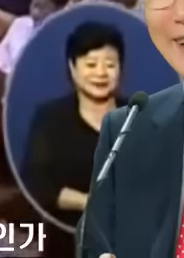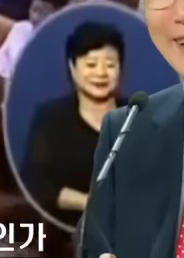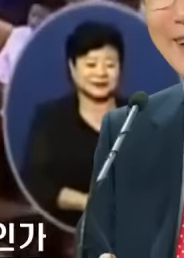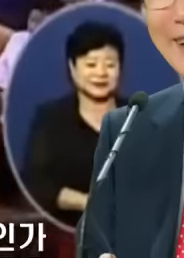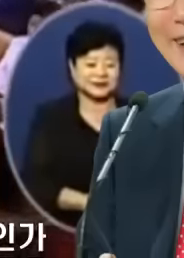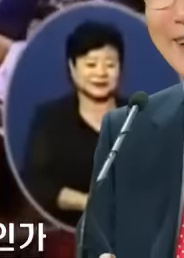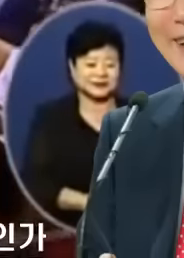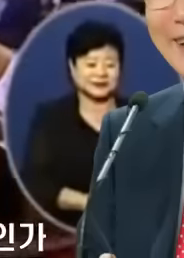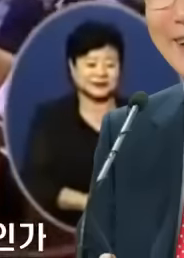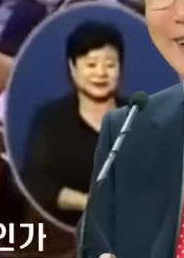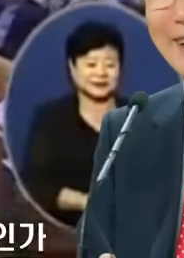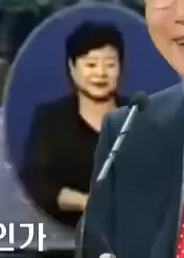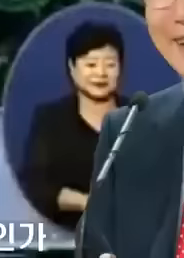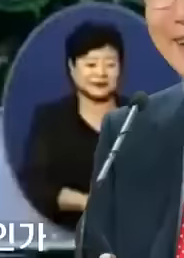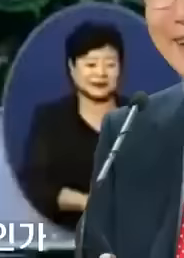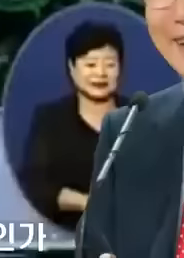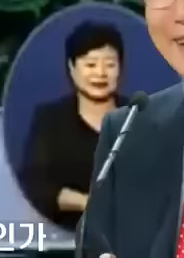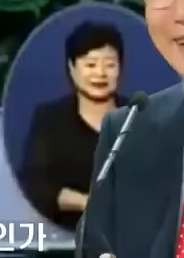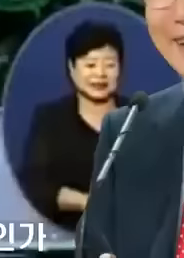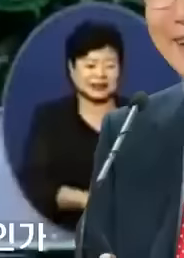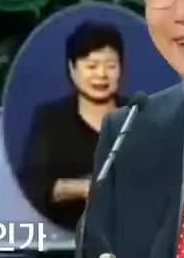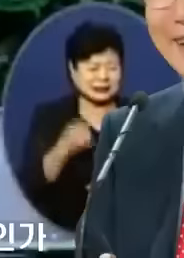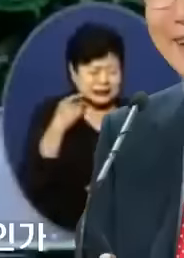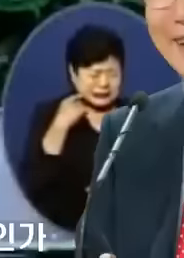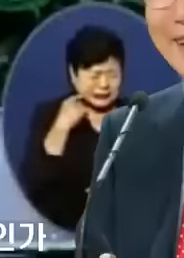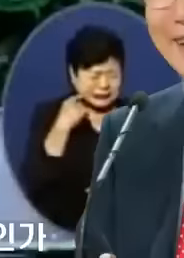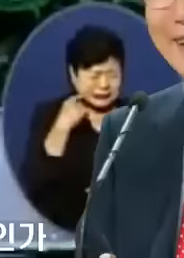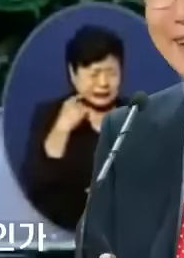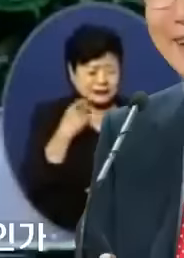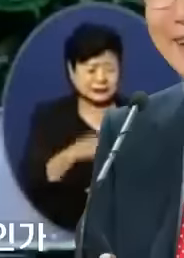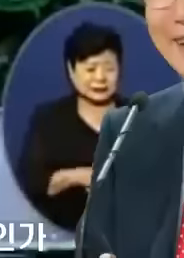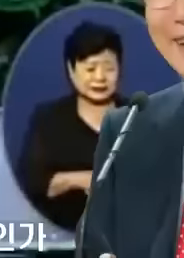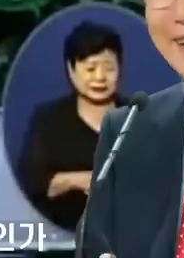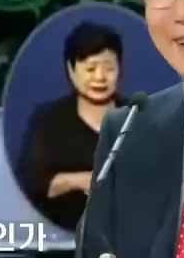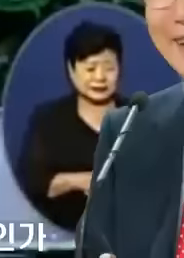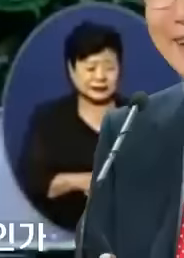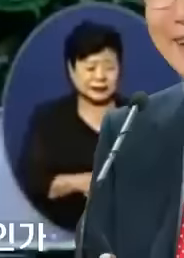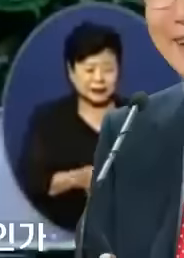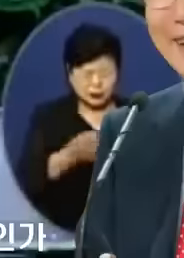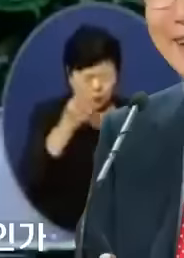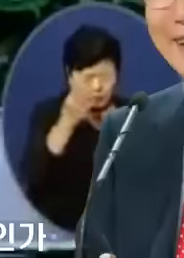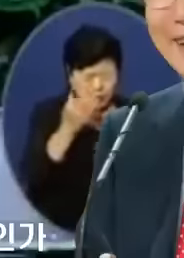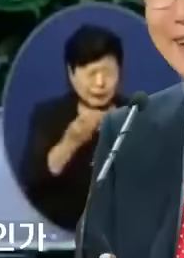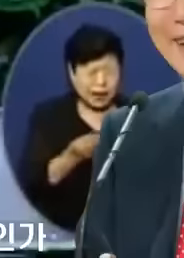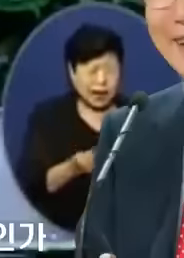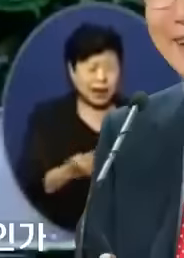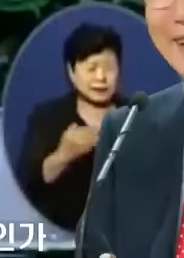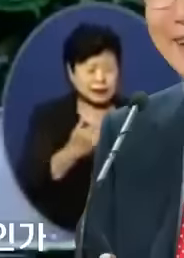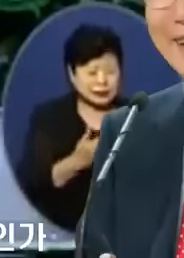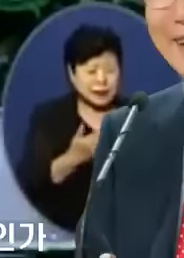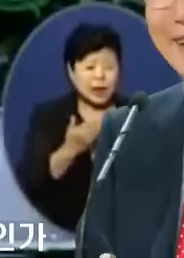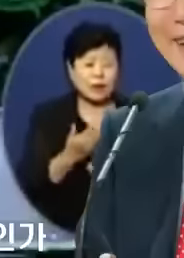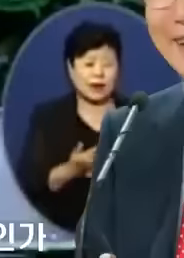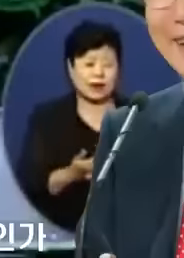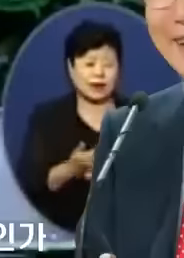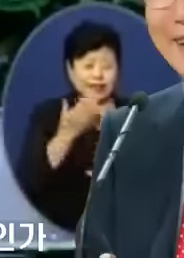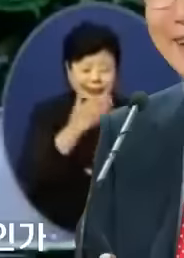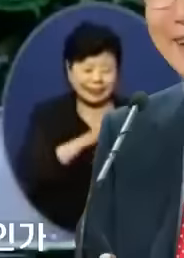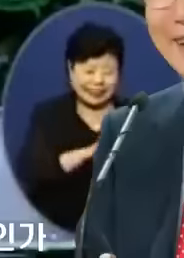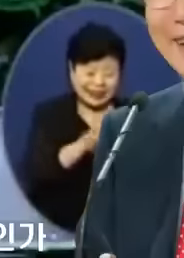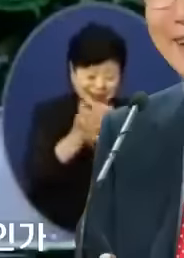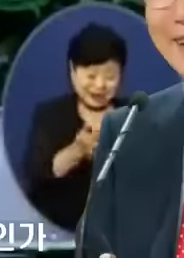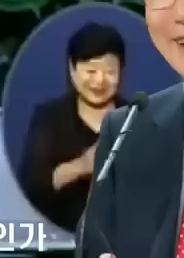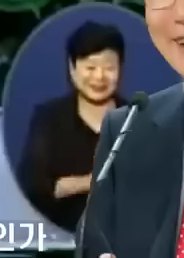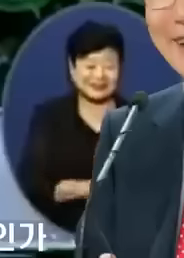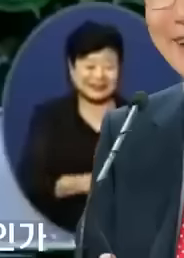것입니다. 쓴 물은 고난이 쓴 물을 가져와도 은혜가 오면 달아지는